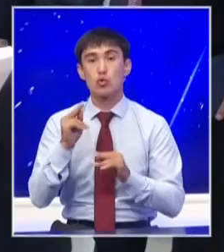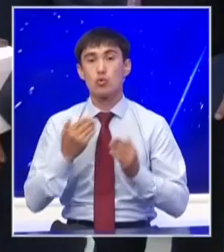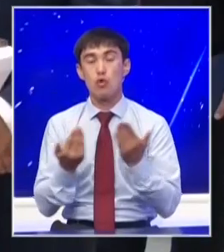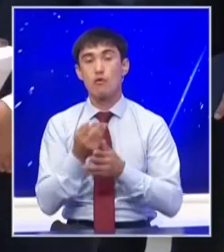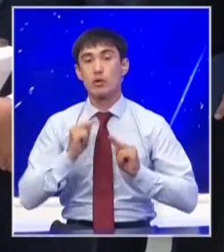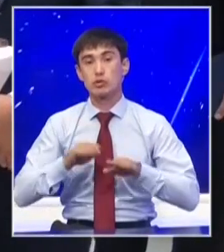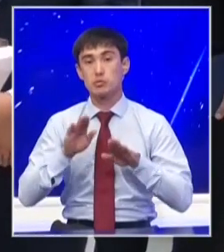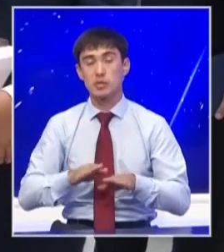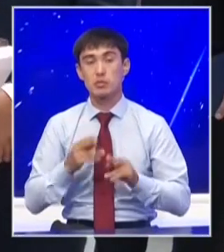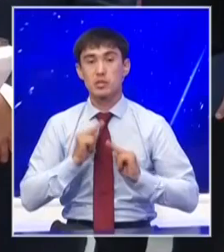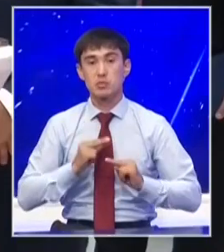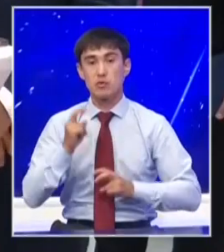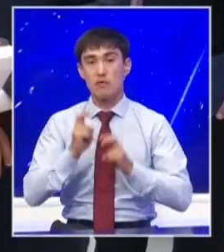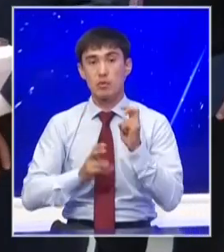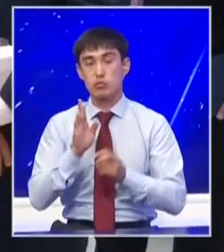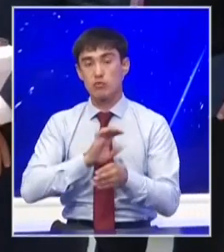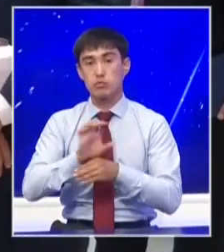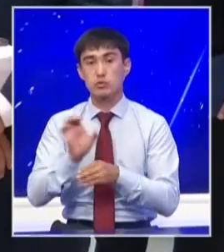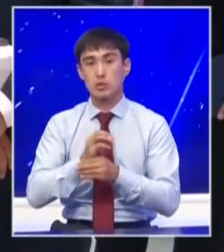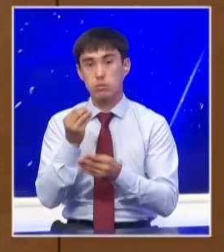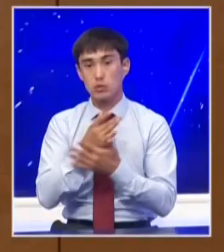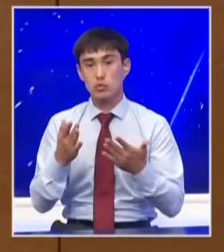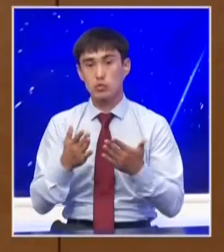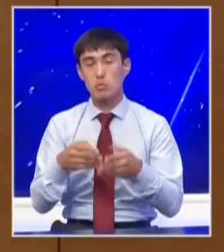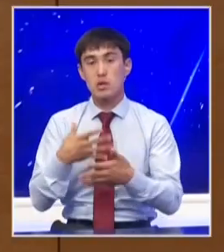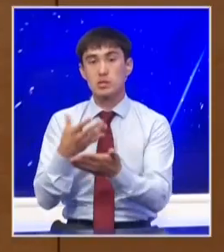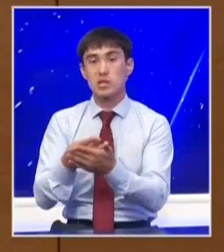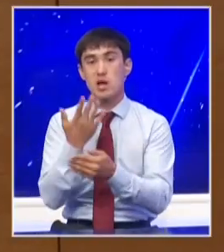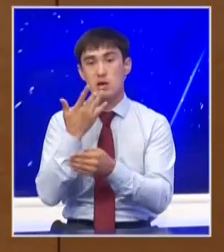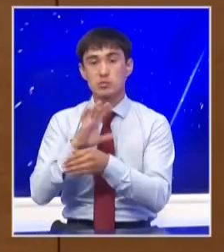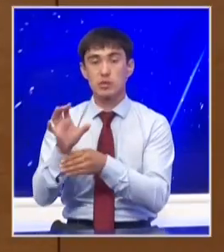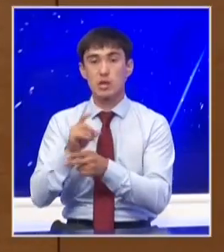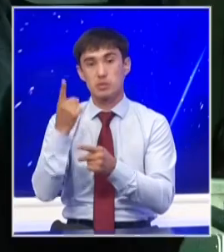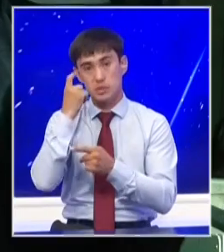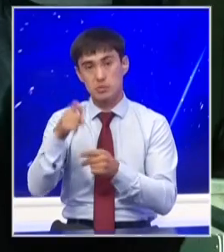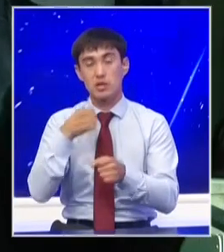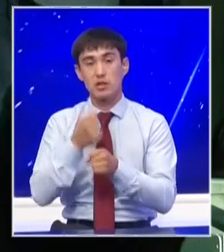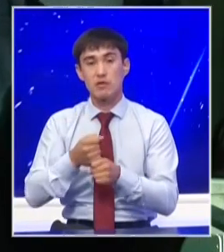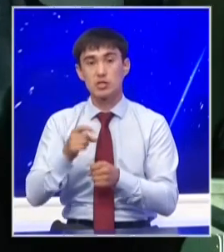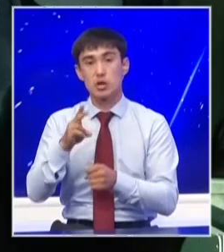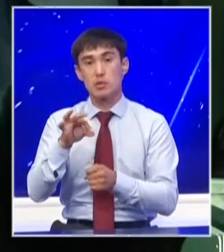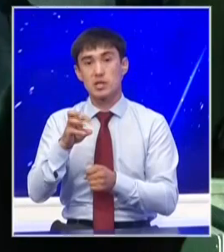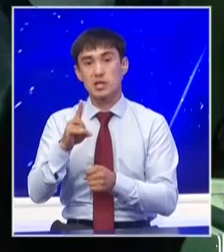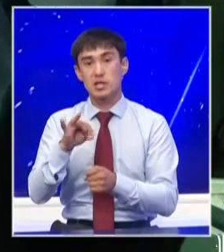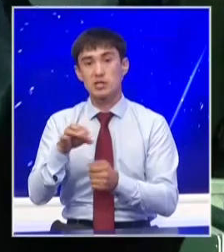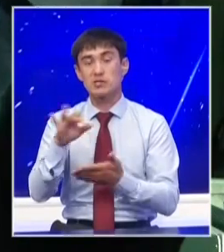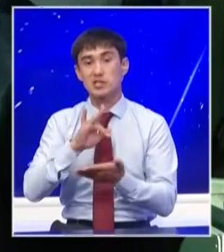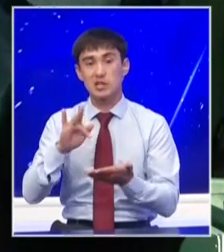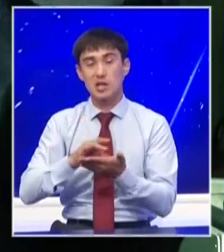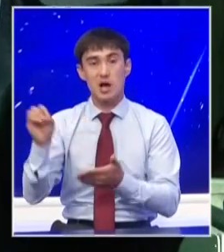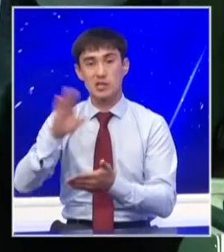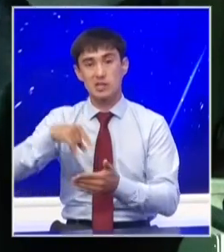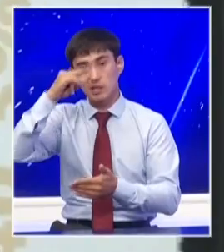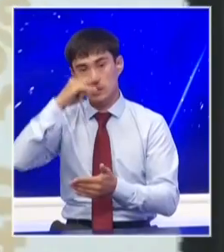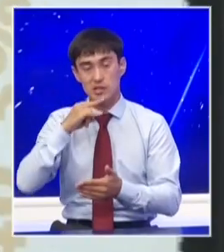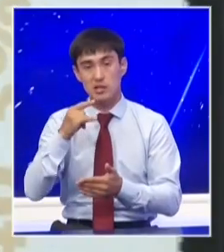рабочих мест. При этом сотрудники фабрики будут выпускать продукцию, предназначенную для экспорта. Об этом сообщил глава Japan Tobacco International в Центральной Азии и